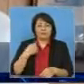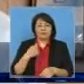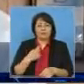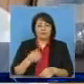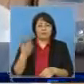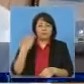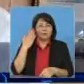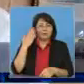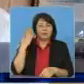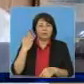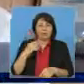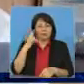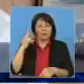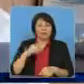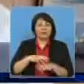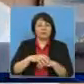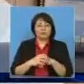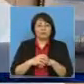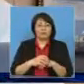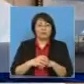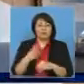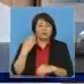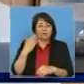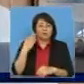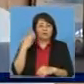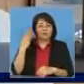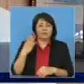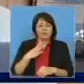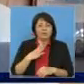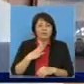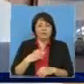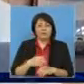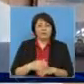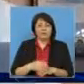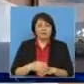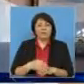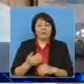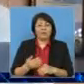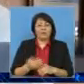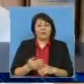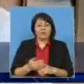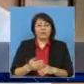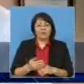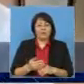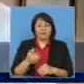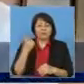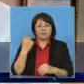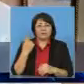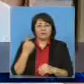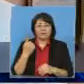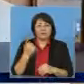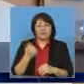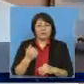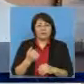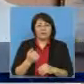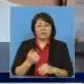я знаю казак-шакурец. Все. Казак-шакурец, да, а как казак-шакурец? Ну, я ему показал за пояс, говорю, все. А